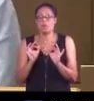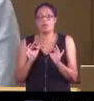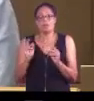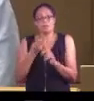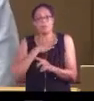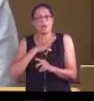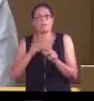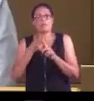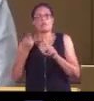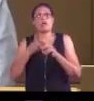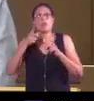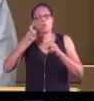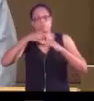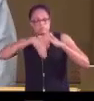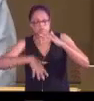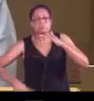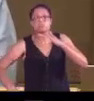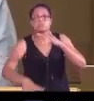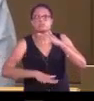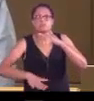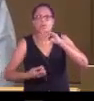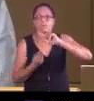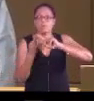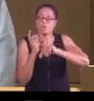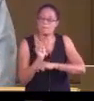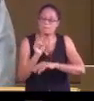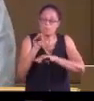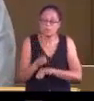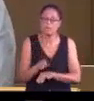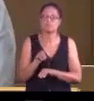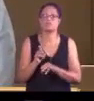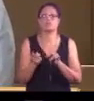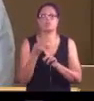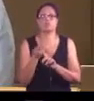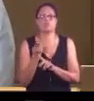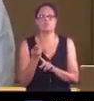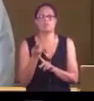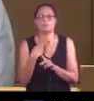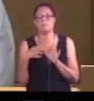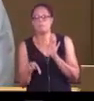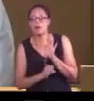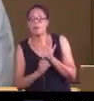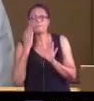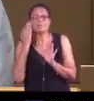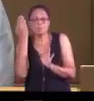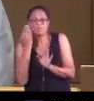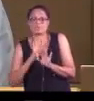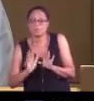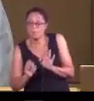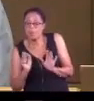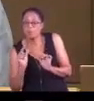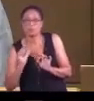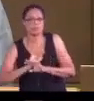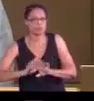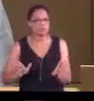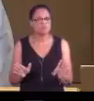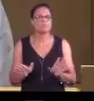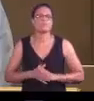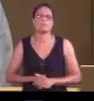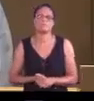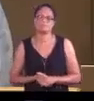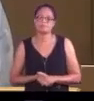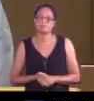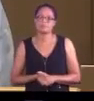nos nappes phréatiques et il faut faire prendre juste lorsqu'on en a besoin. On ne peut pas faire autrement.